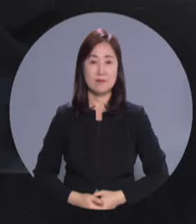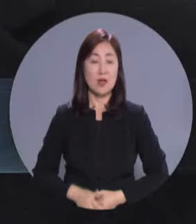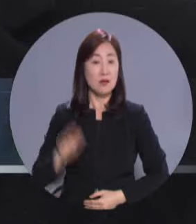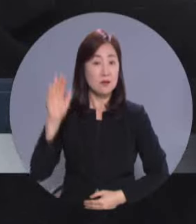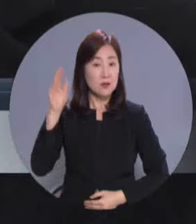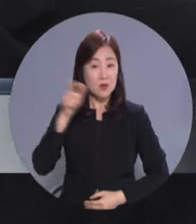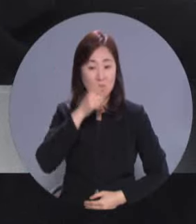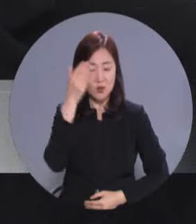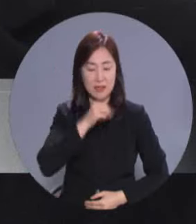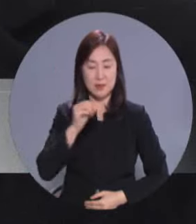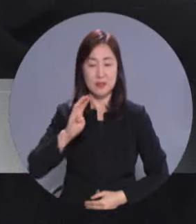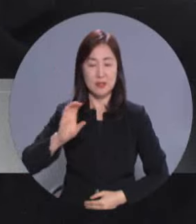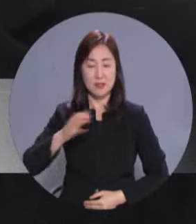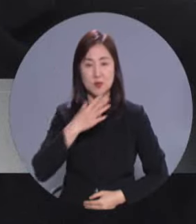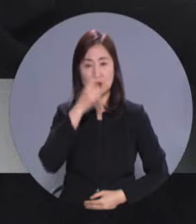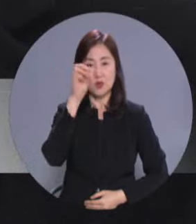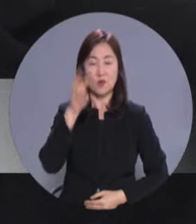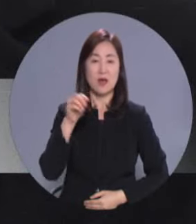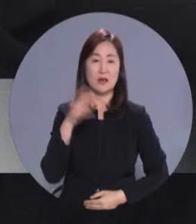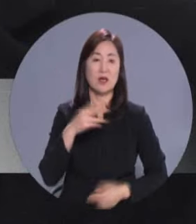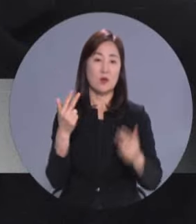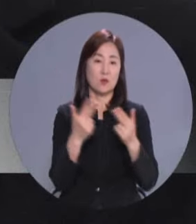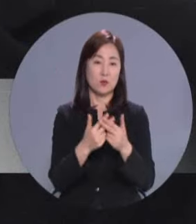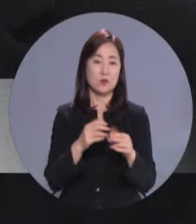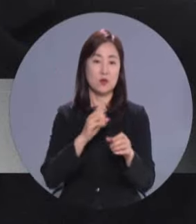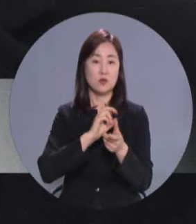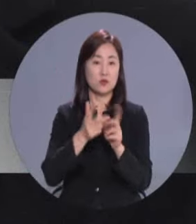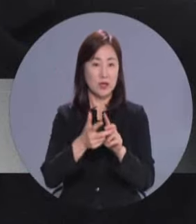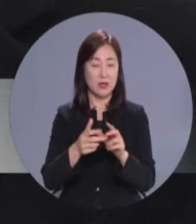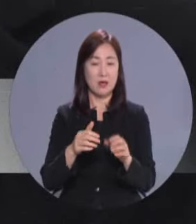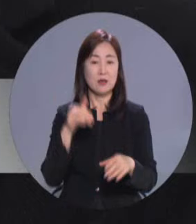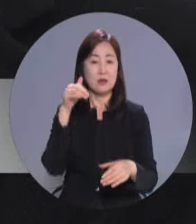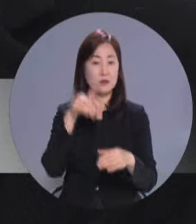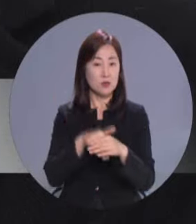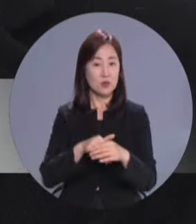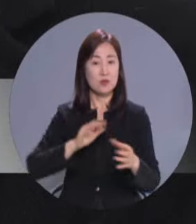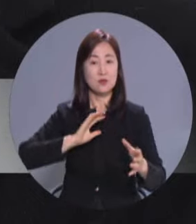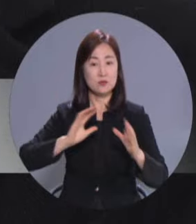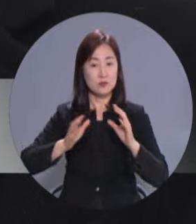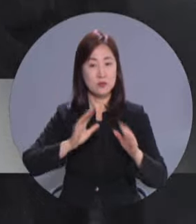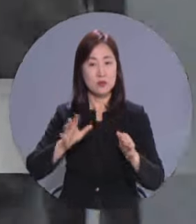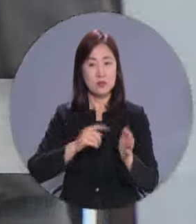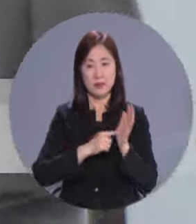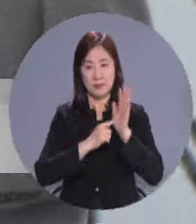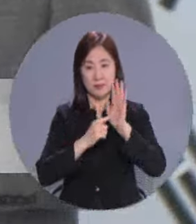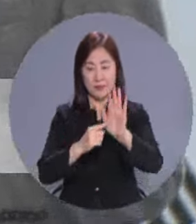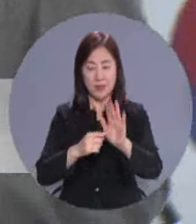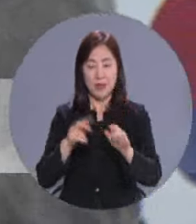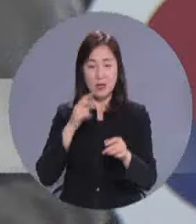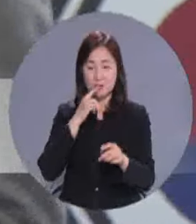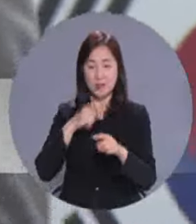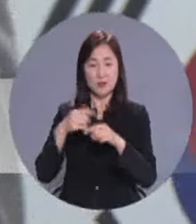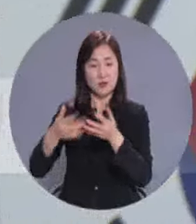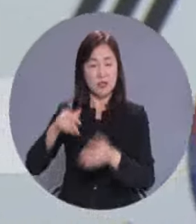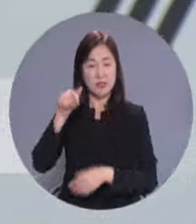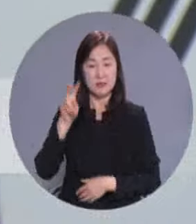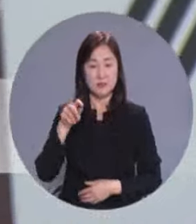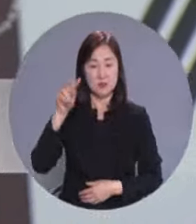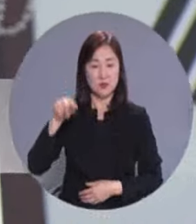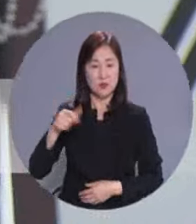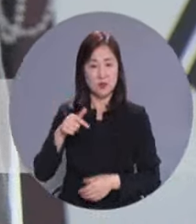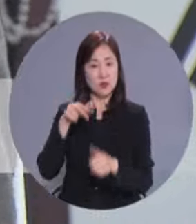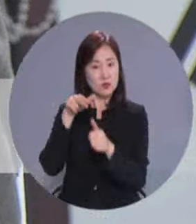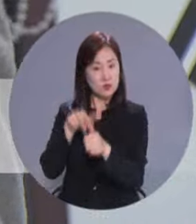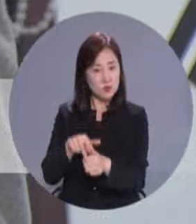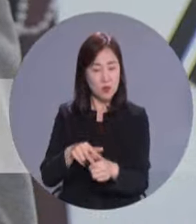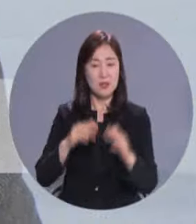최근 여수 MBC 순천 광양 곡성 구래 AB 총선 후보자 TV 토론회에서 제기된 민주당 김문수 후보의 거주지